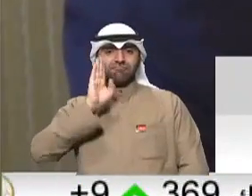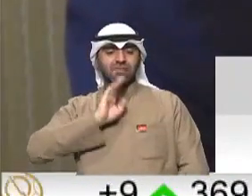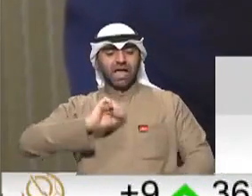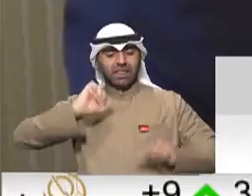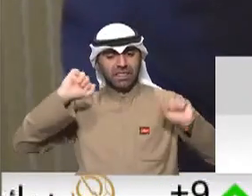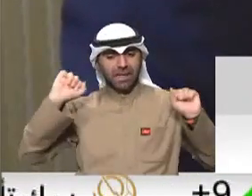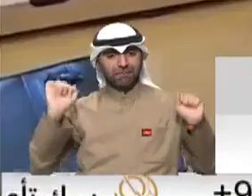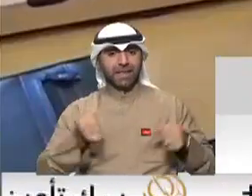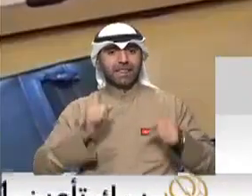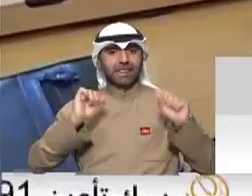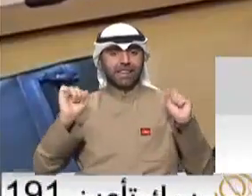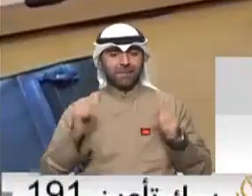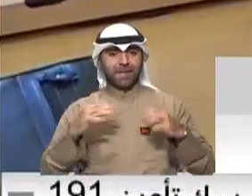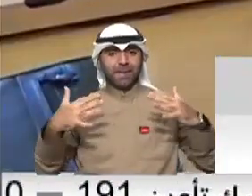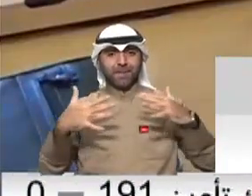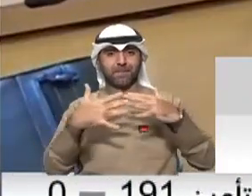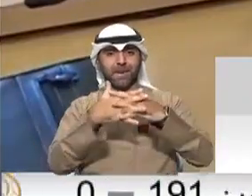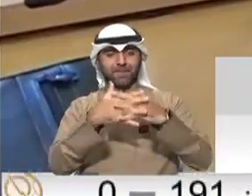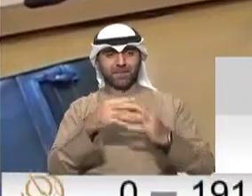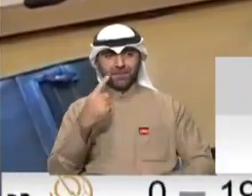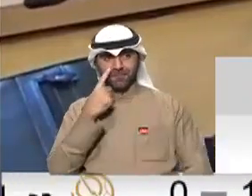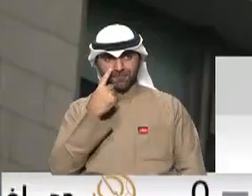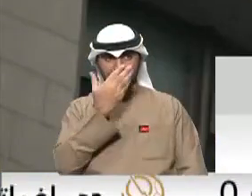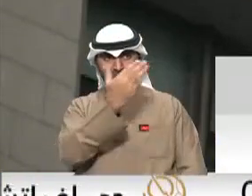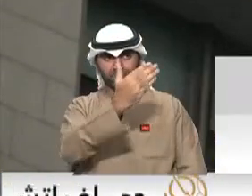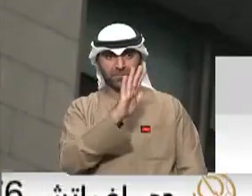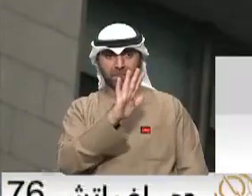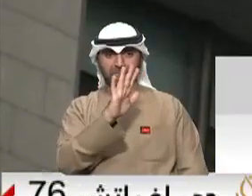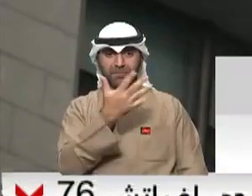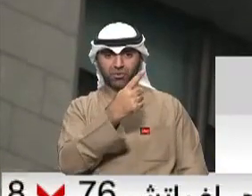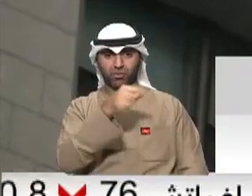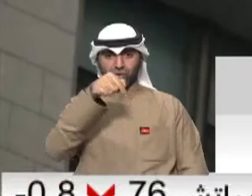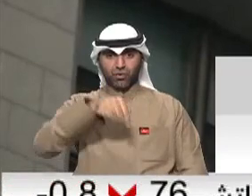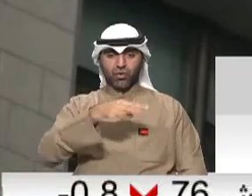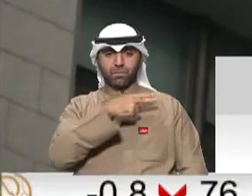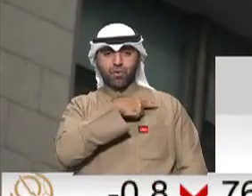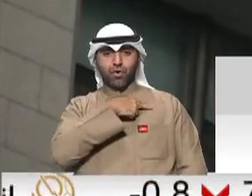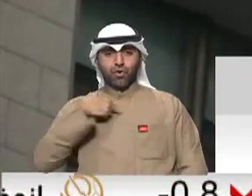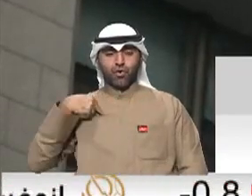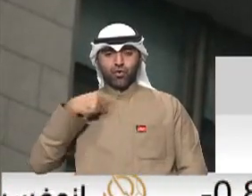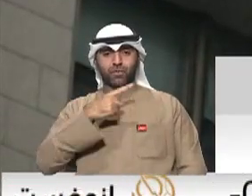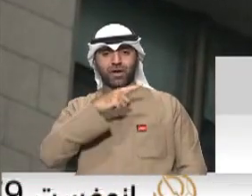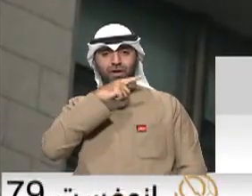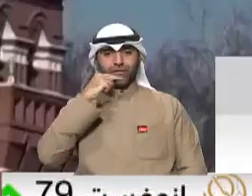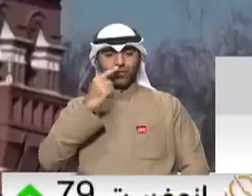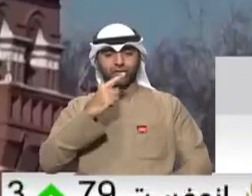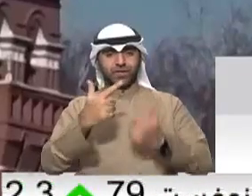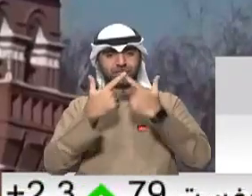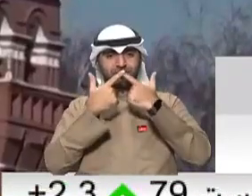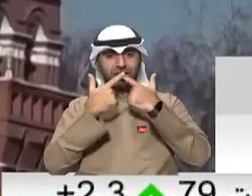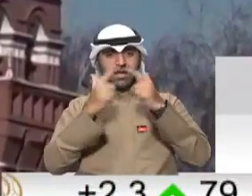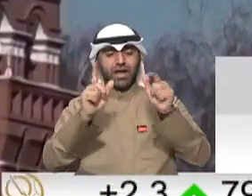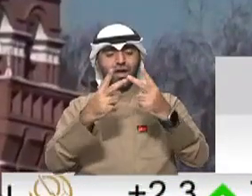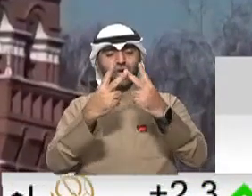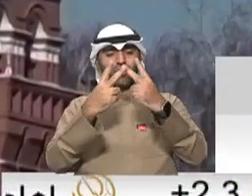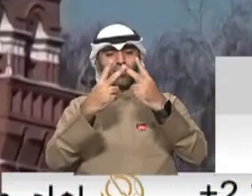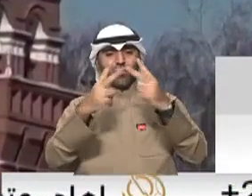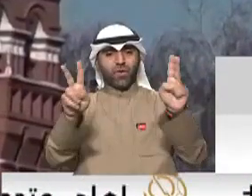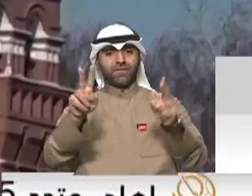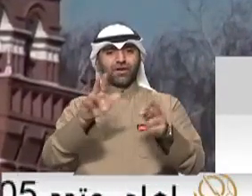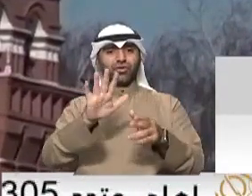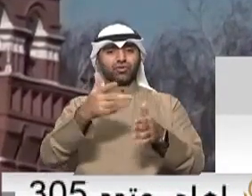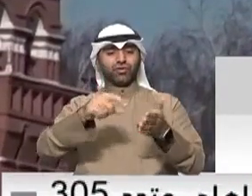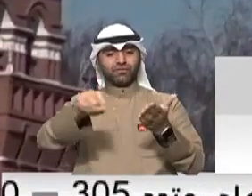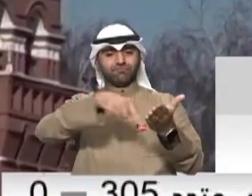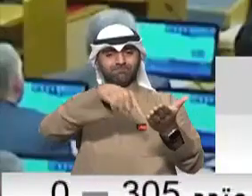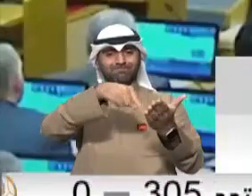في غضون ذلك صادق مجلس الدوما الروسي في جلسة استثنائية اليوم على تعليق العمل بمعاهدة نيو